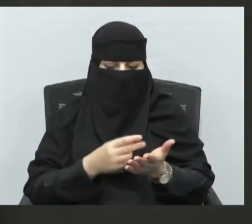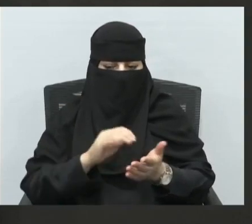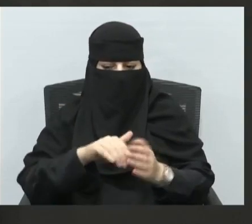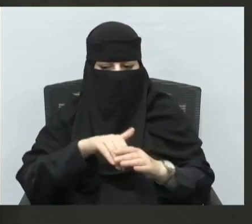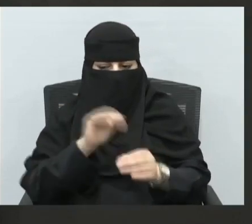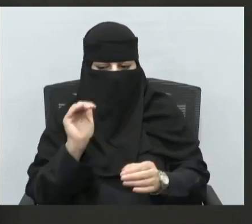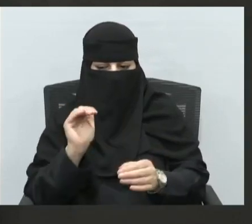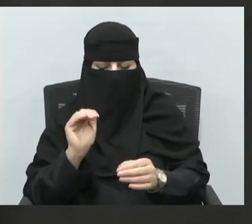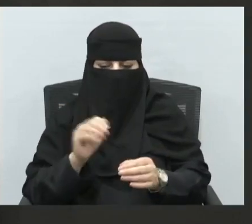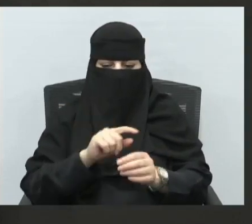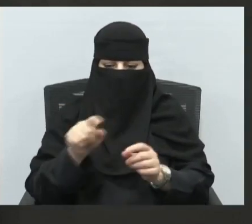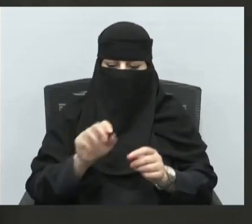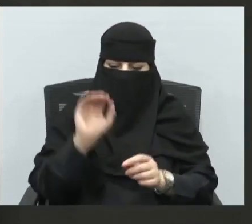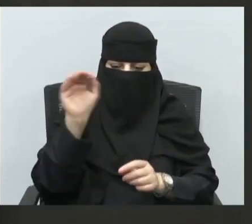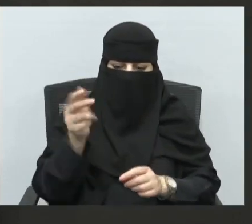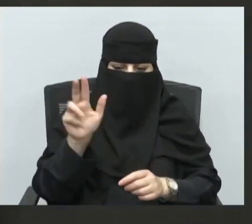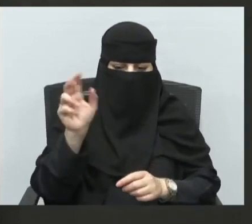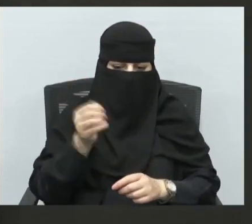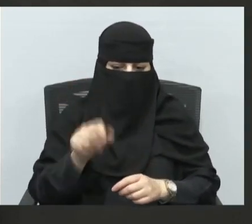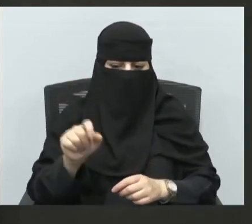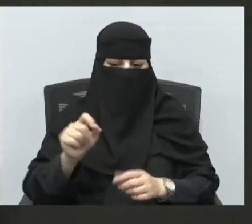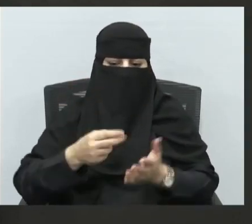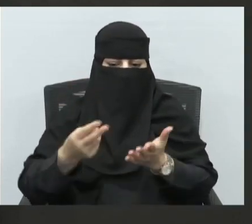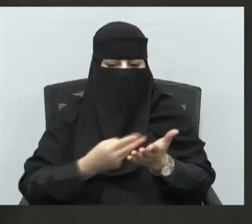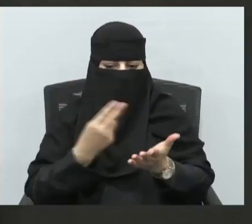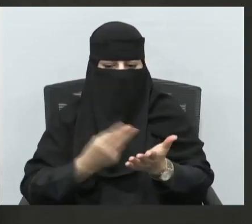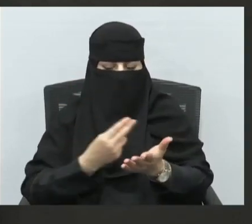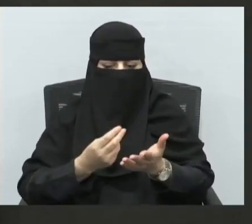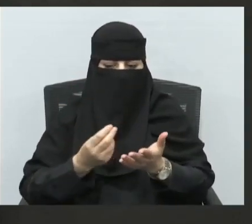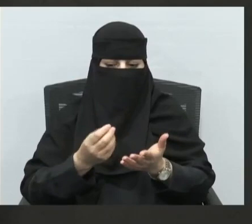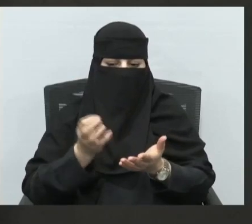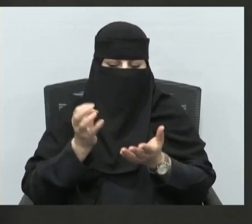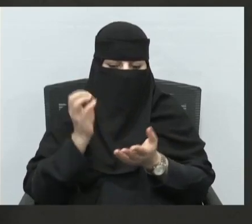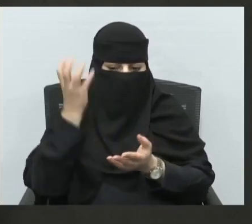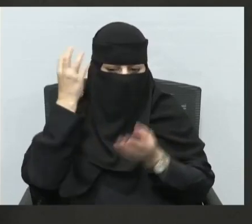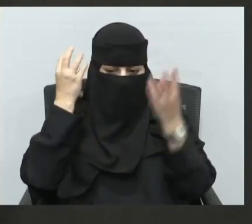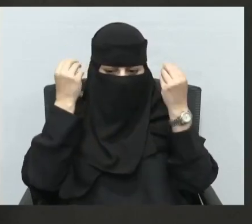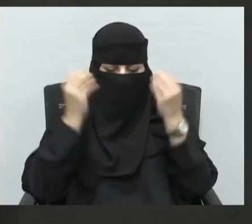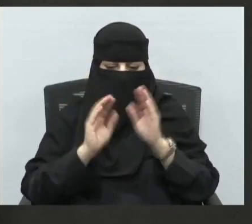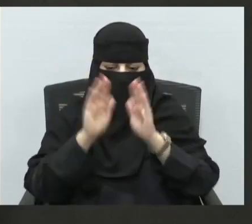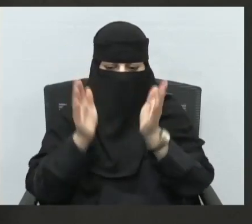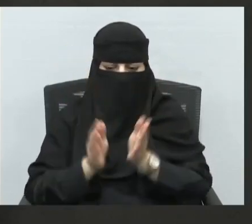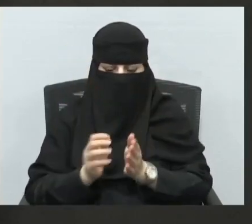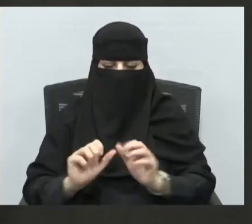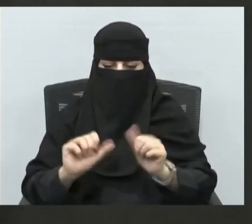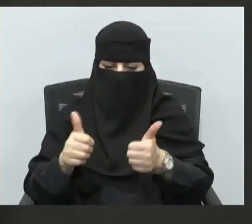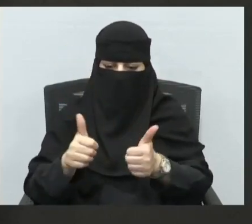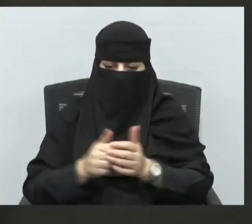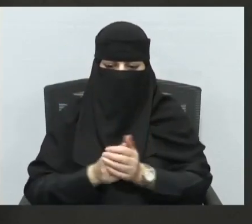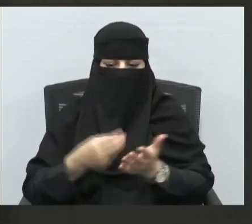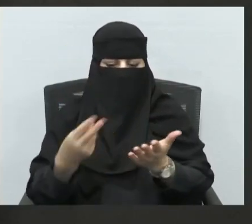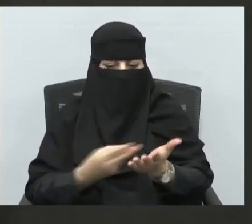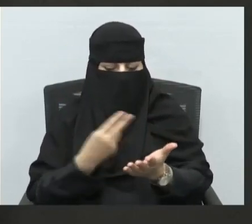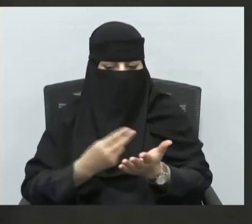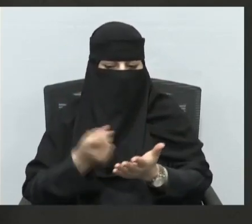حدود الحرف ممتاز عندما نلون نتعرف على شكل حرف التاء بشكل جيد نلون